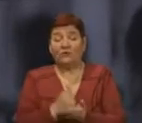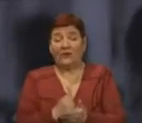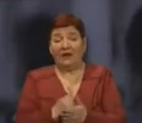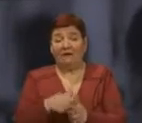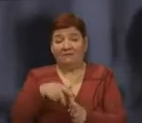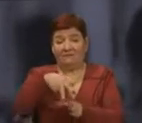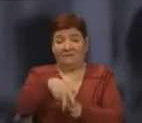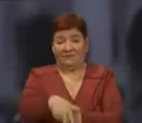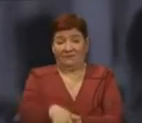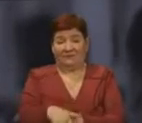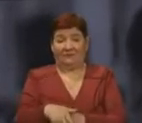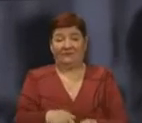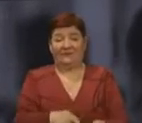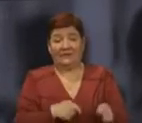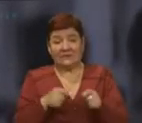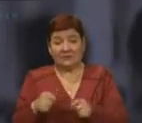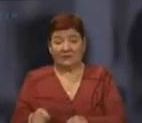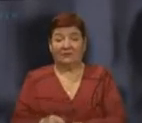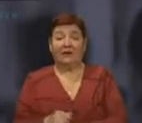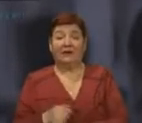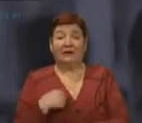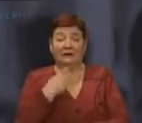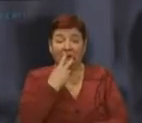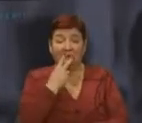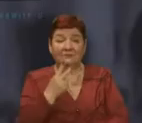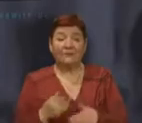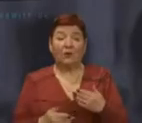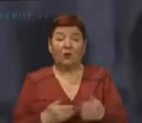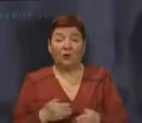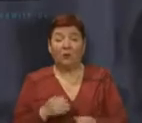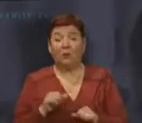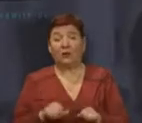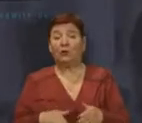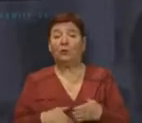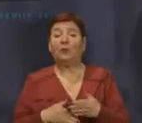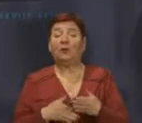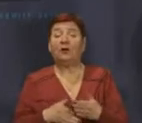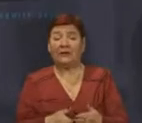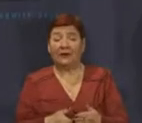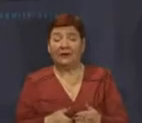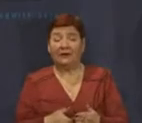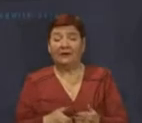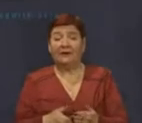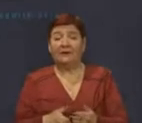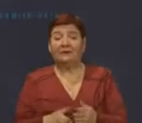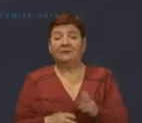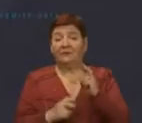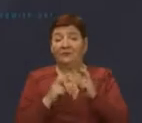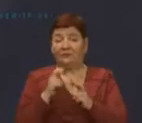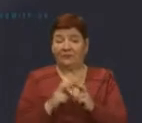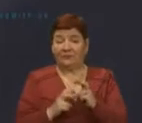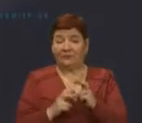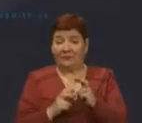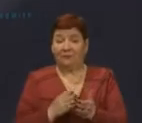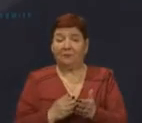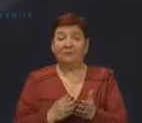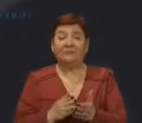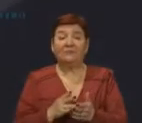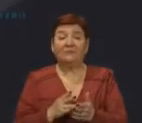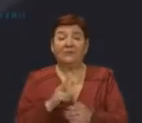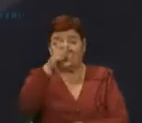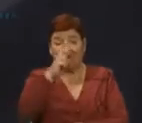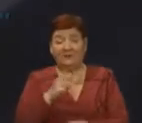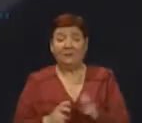чотири кроки, на наш погляд, вони б могли допомогти комунальним підприємствам, але